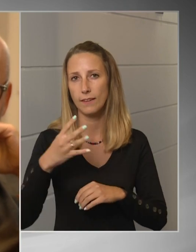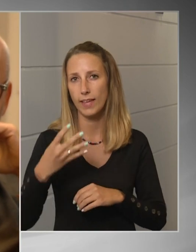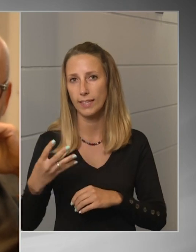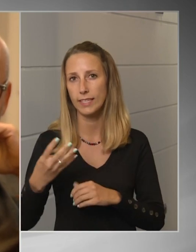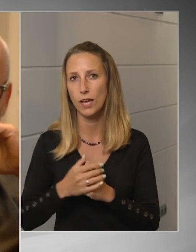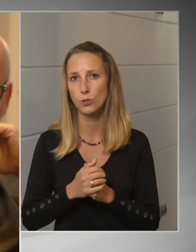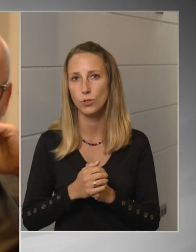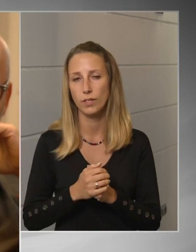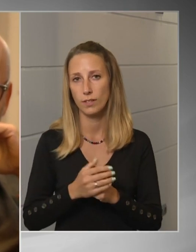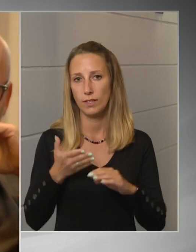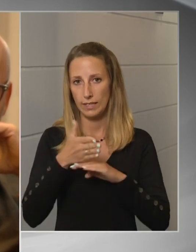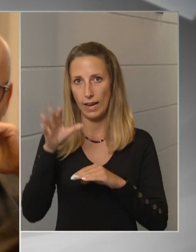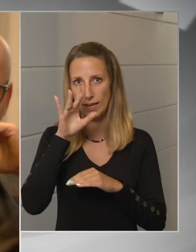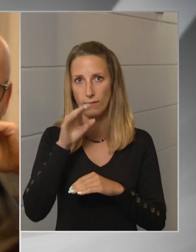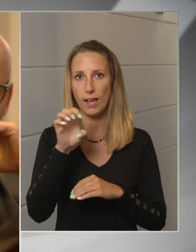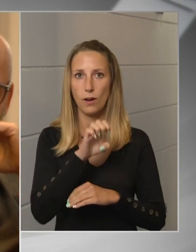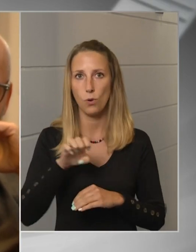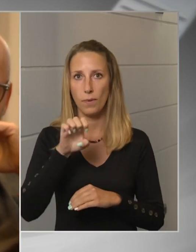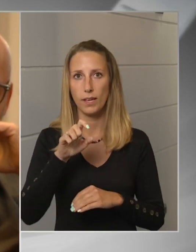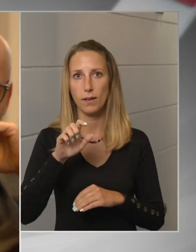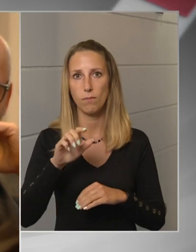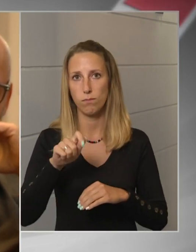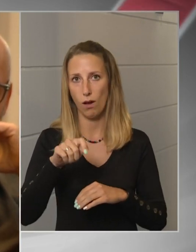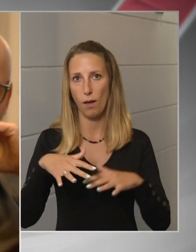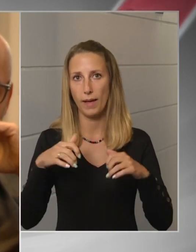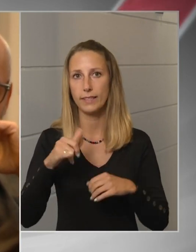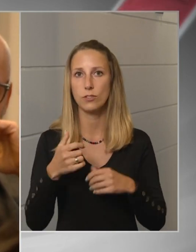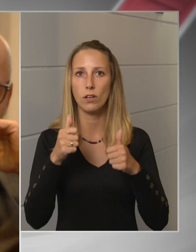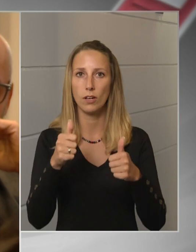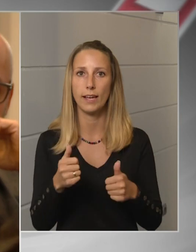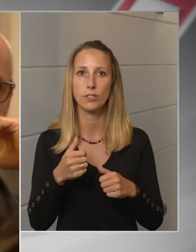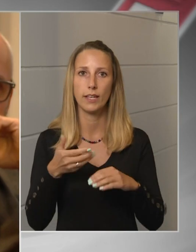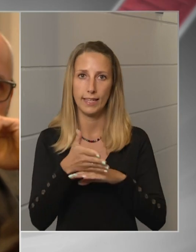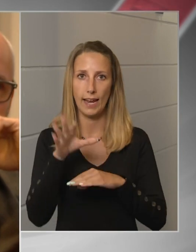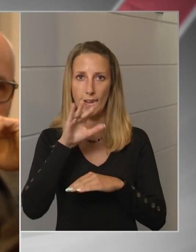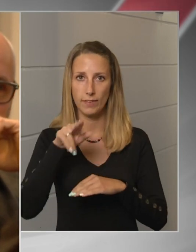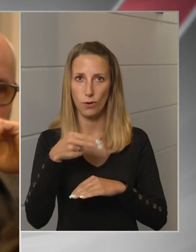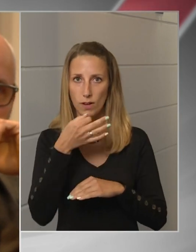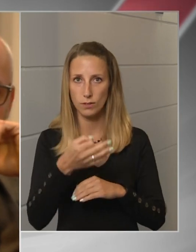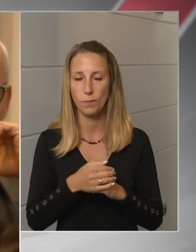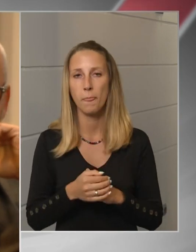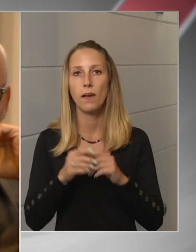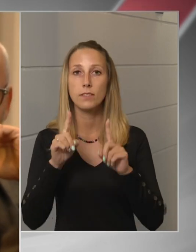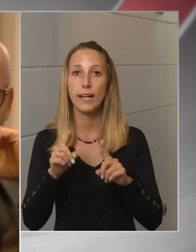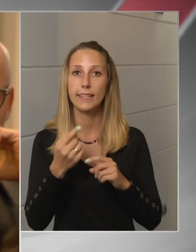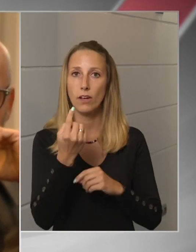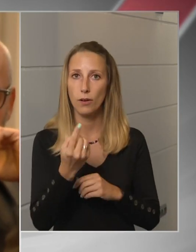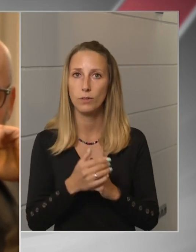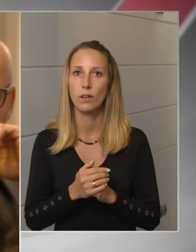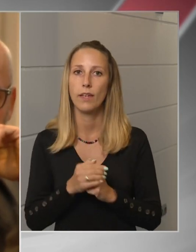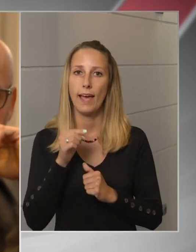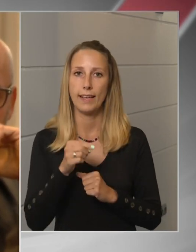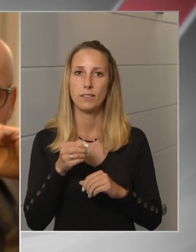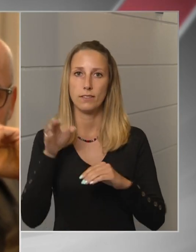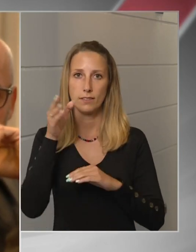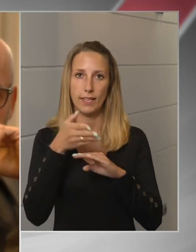-es irányelv, Európai Parlament és a Tanács irányelvéről van szó. Azt állítja-e ön, hogy ez